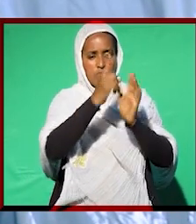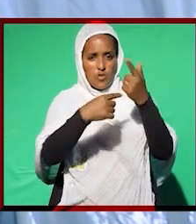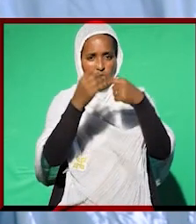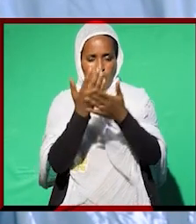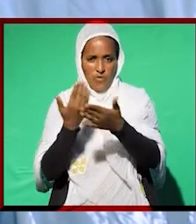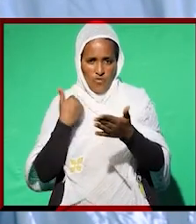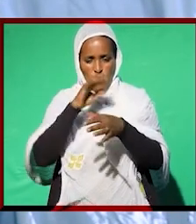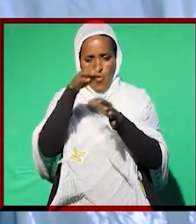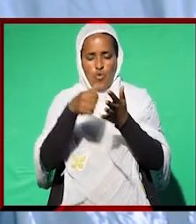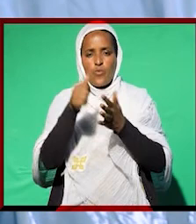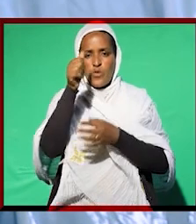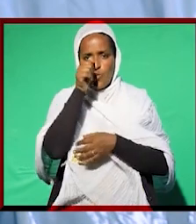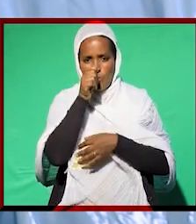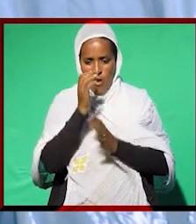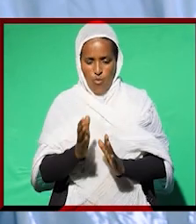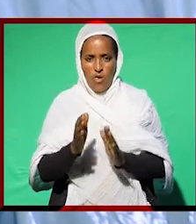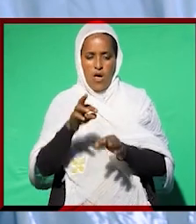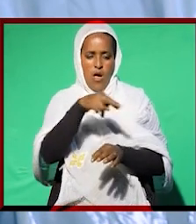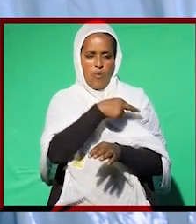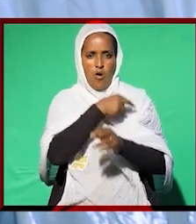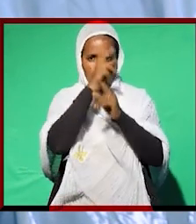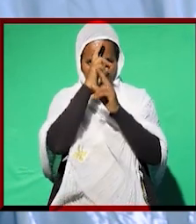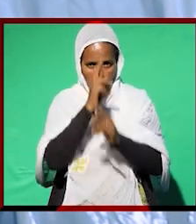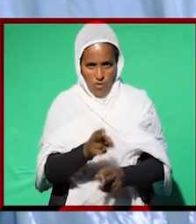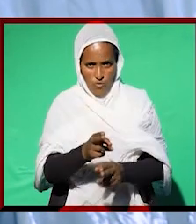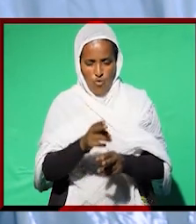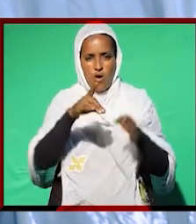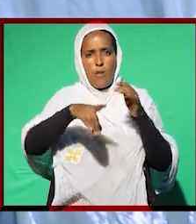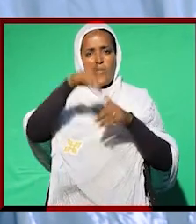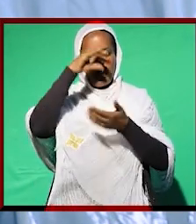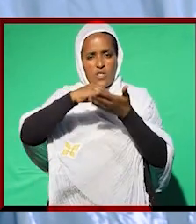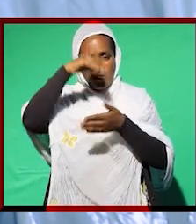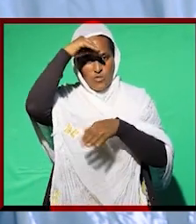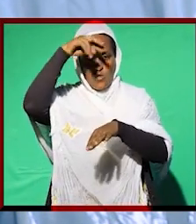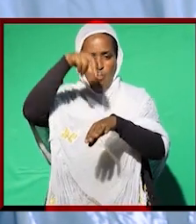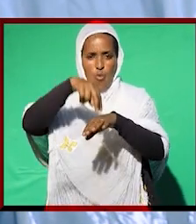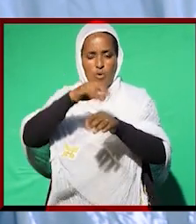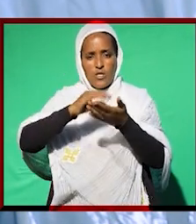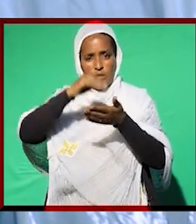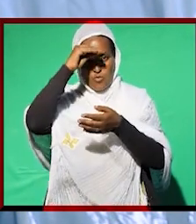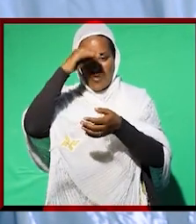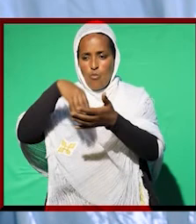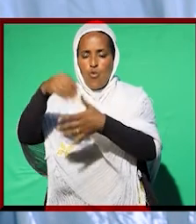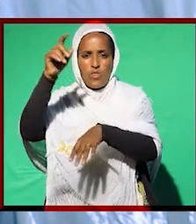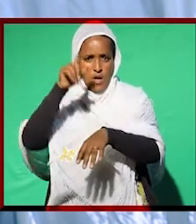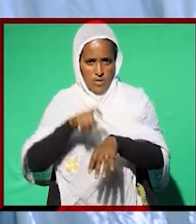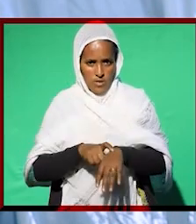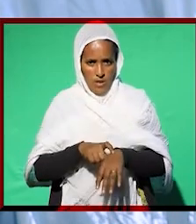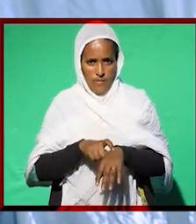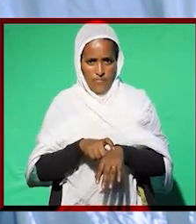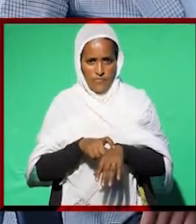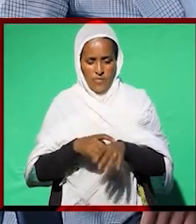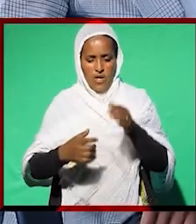በፊት ሁሉም ኢትዮጵያዊ ሃይማኖቱን አክብሮ በከፍተኛ ትምህርት ተቋማት ተምሮ በወጣ